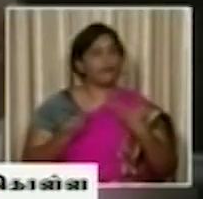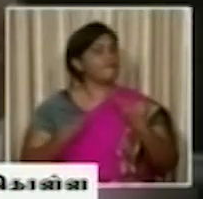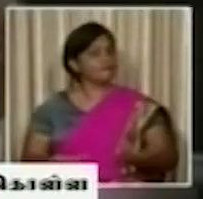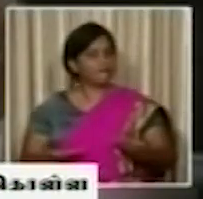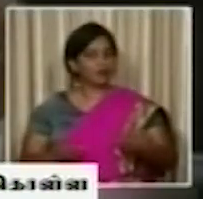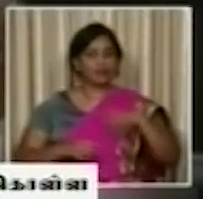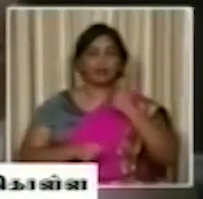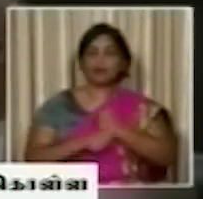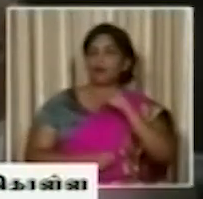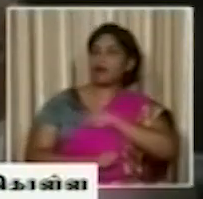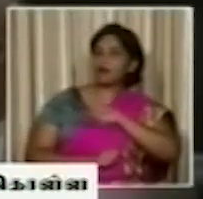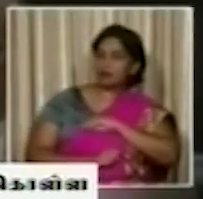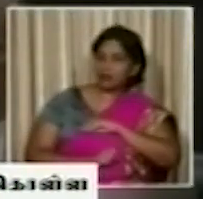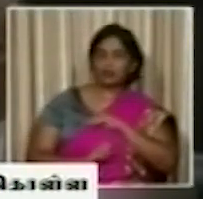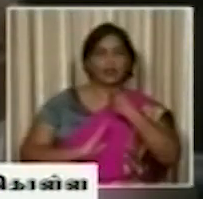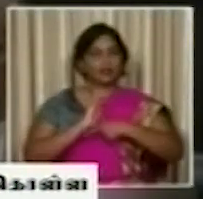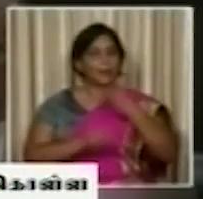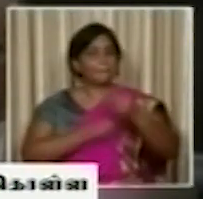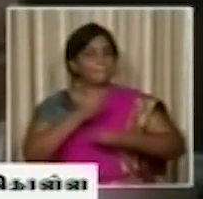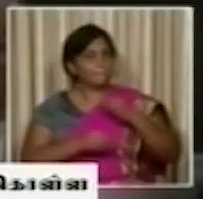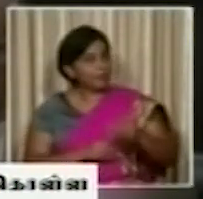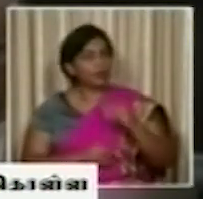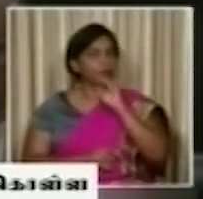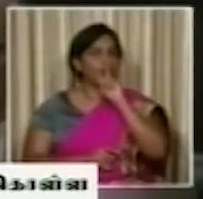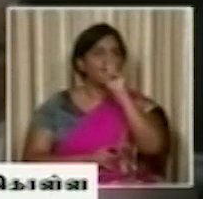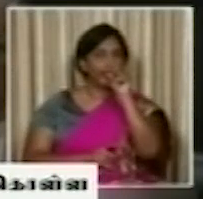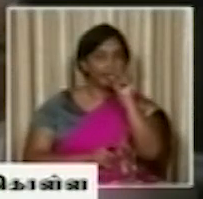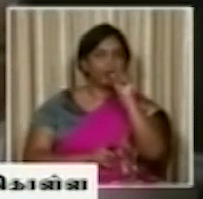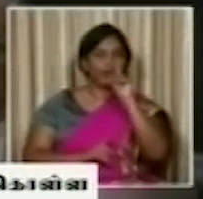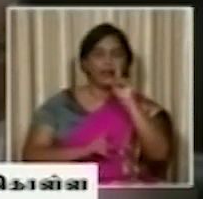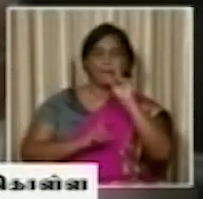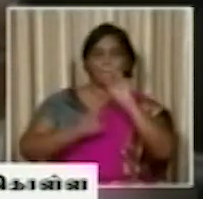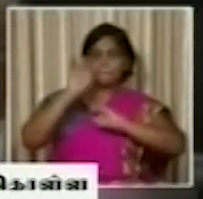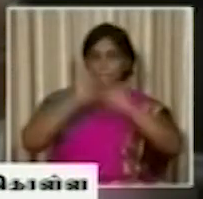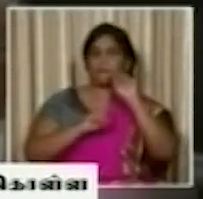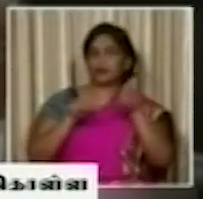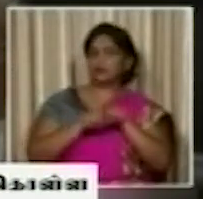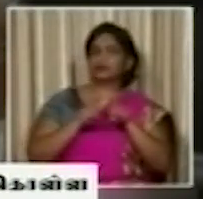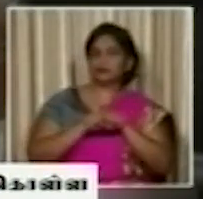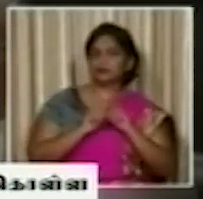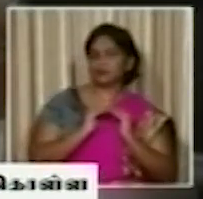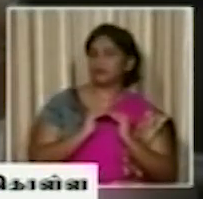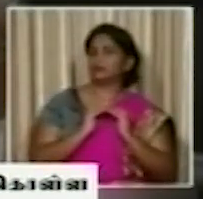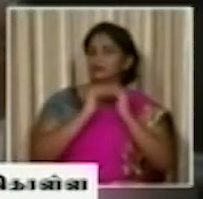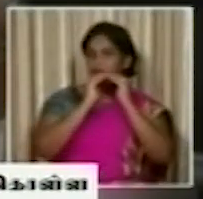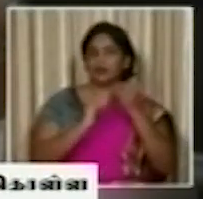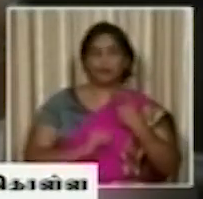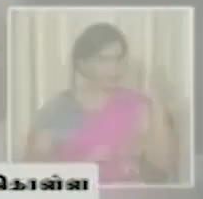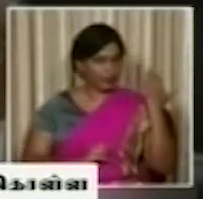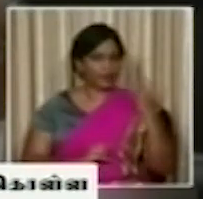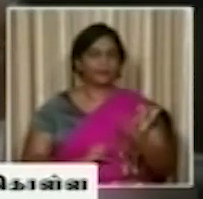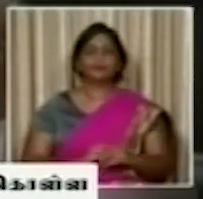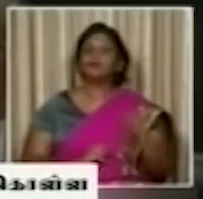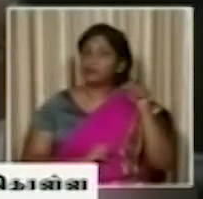உயர்த்த முடிந்துள்ளது. அதற்காக எமக்கு வெட்வரியை விதிக்க நேரிட்டது. அது மிகவும் கடினமான முடிவு. அவ்வாறு வரி விதிக்கும் முடிவை நாங்கள் மிகவும்